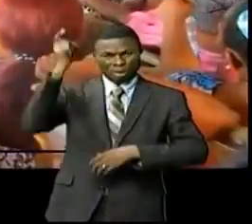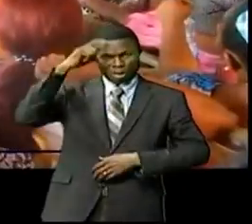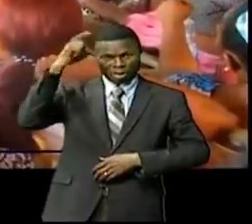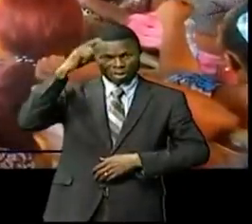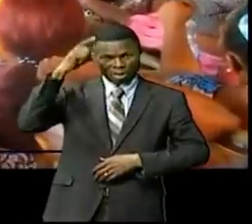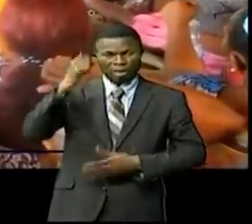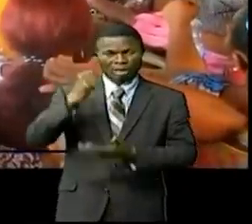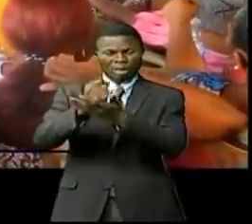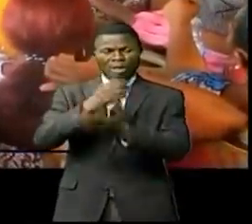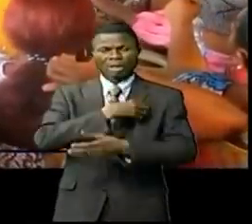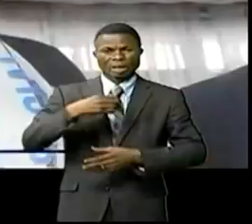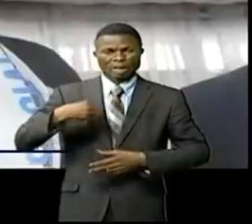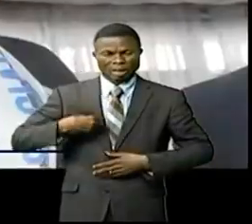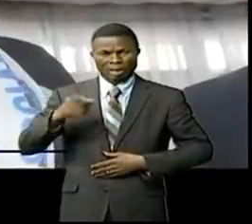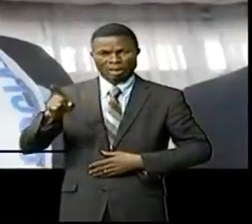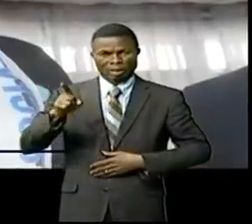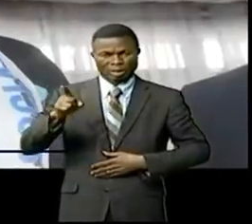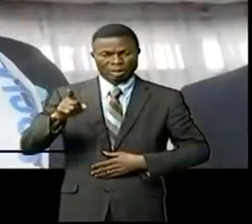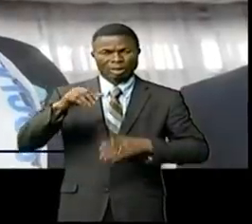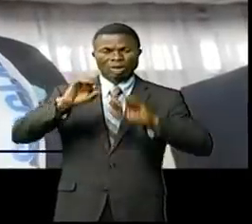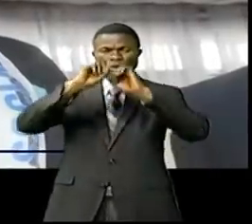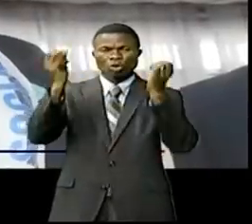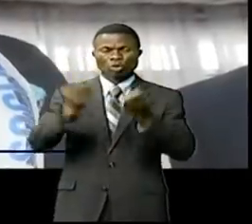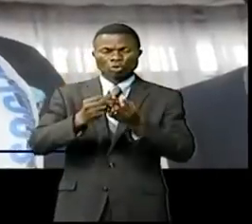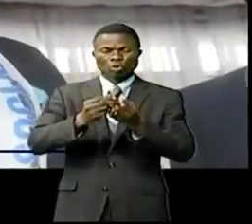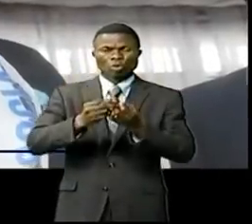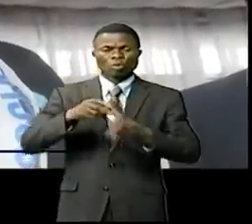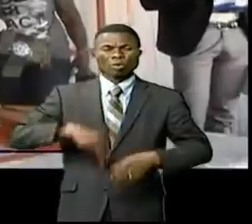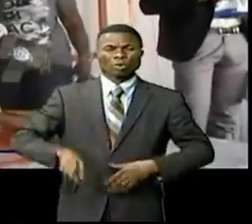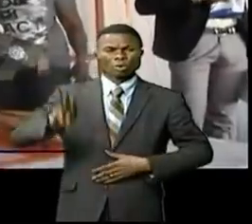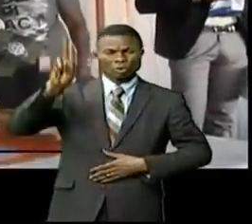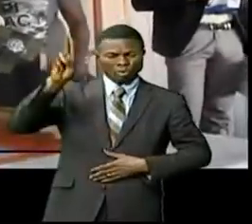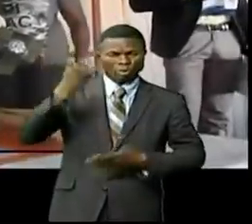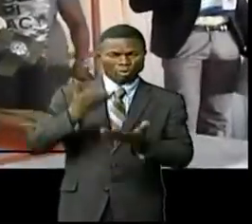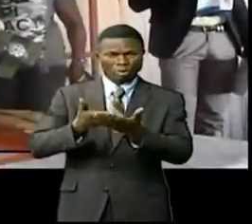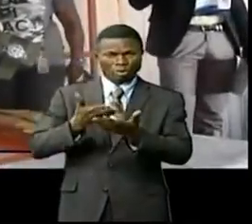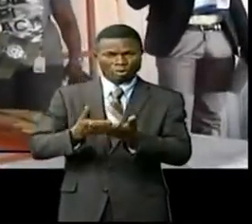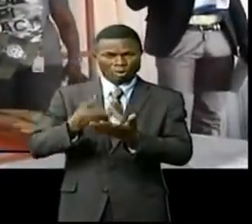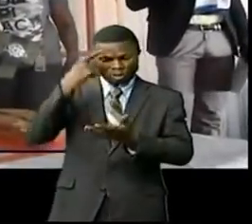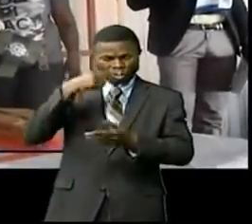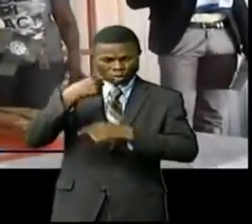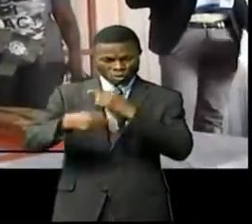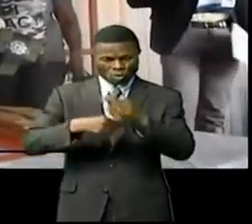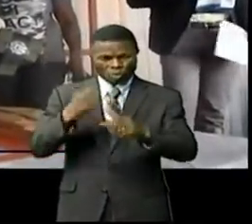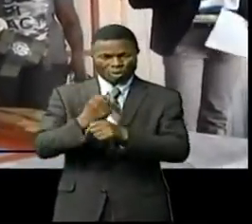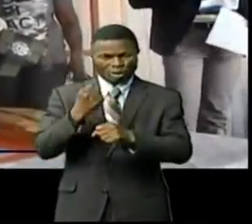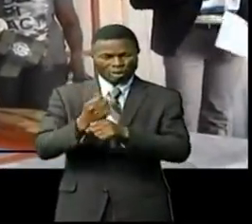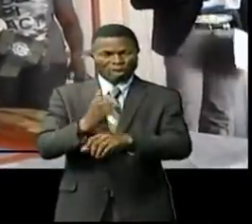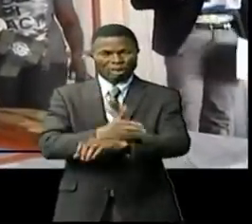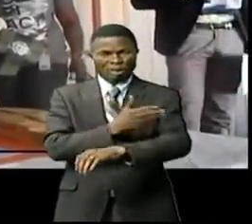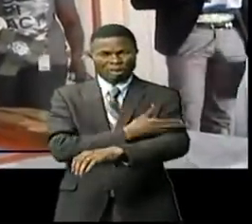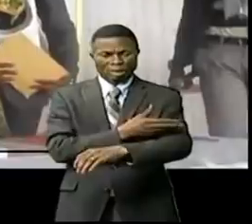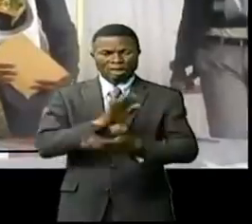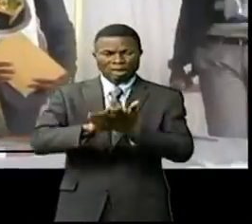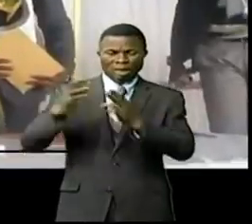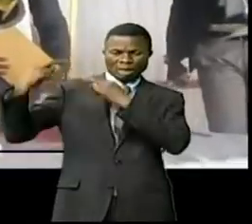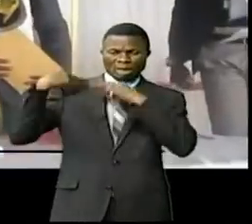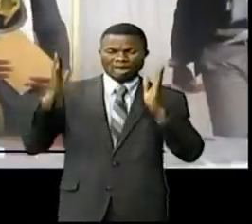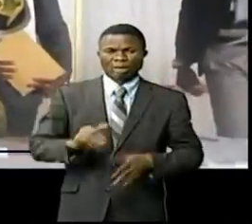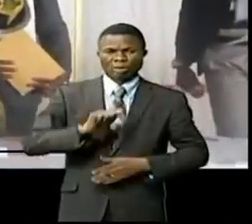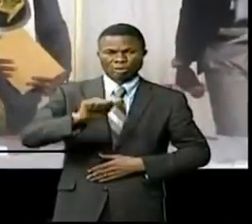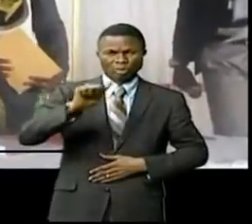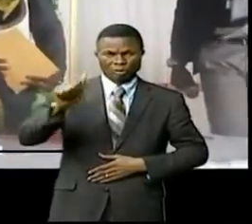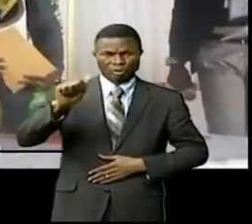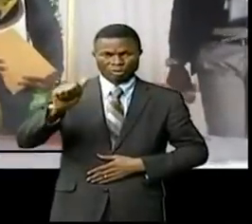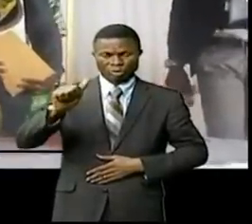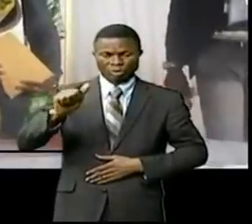les femmes regroupées au sein du Parti Social et Démocratie pour le Peuple afin d'aider leurs semblables à s'offrir une autonomie financière à travers